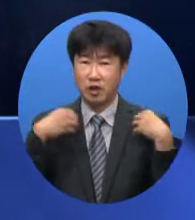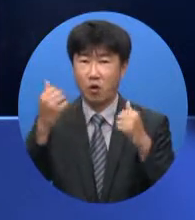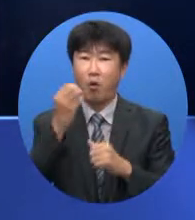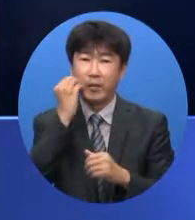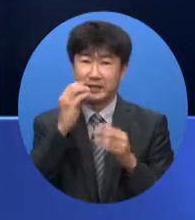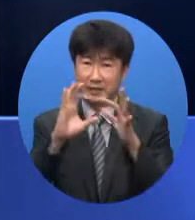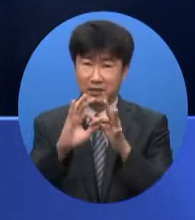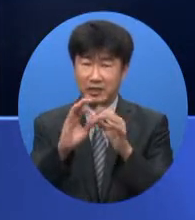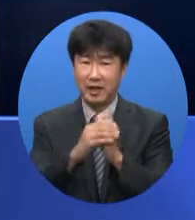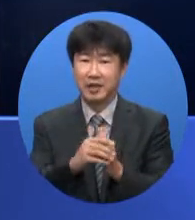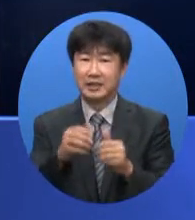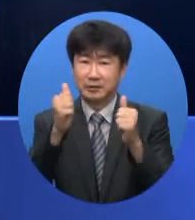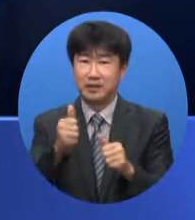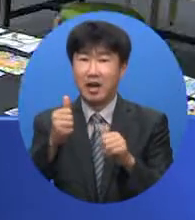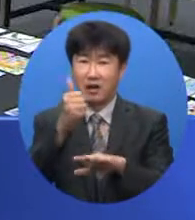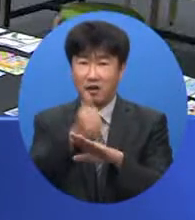심사 결과를 발표했습니다.